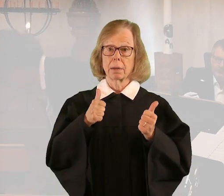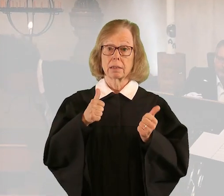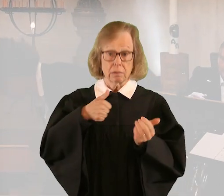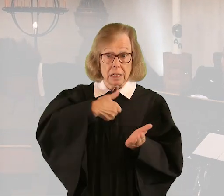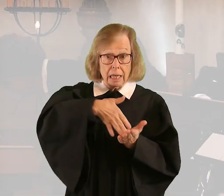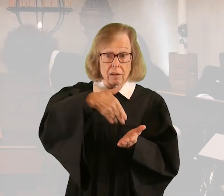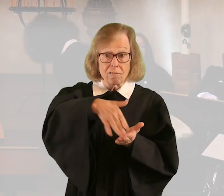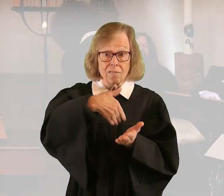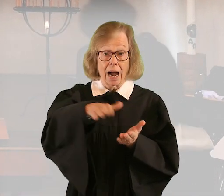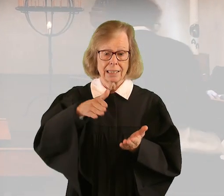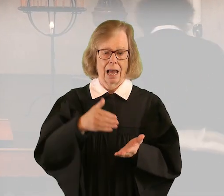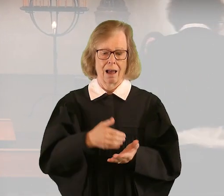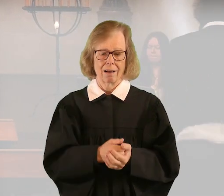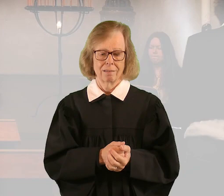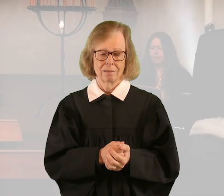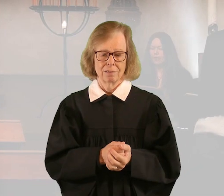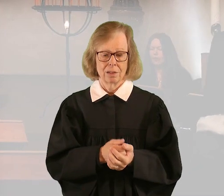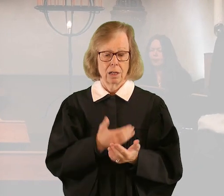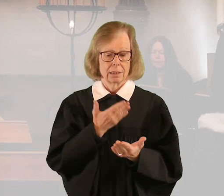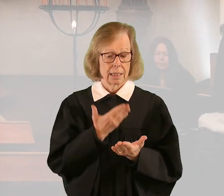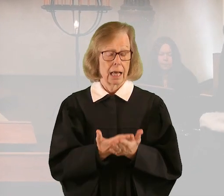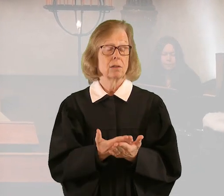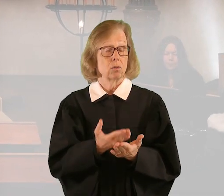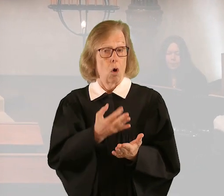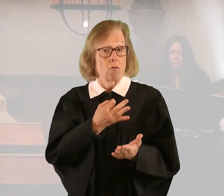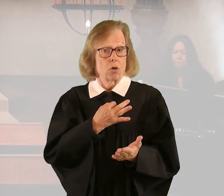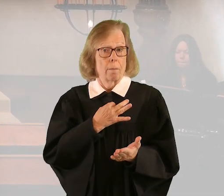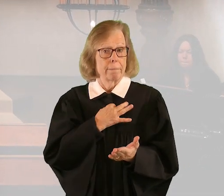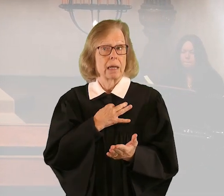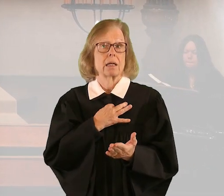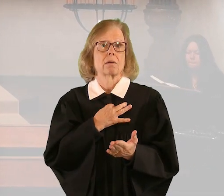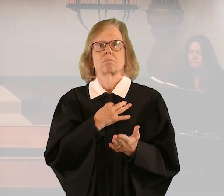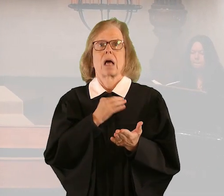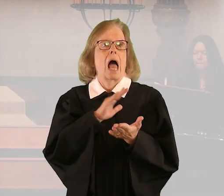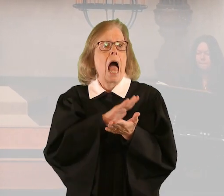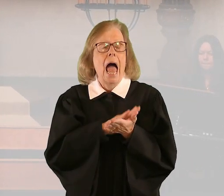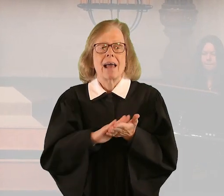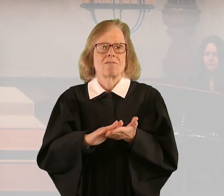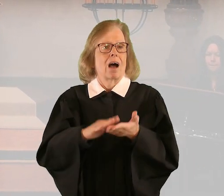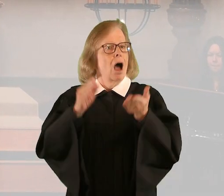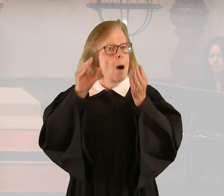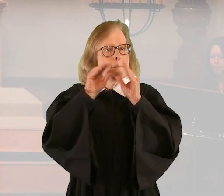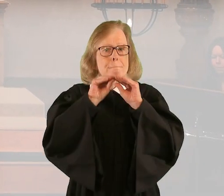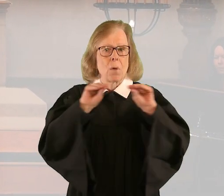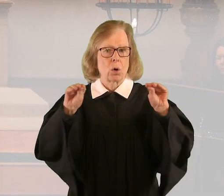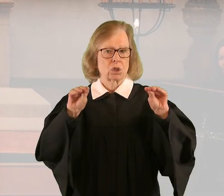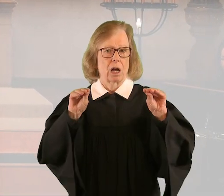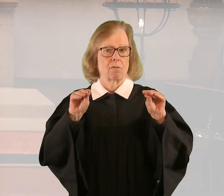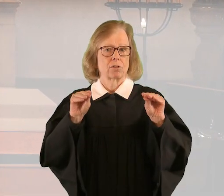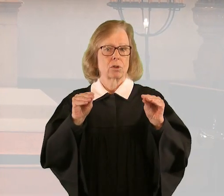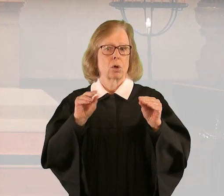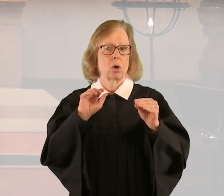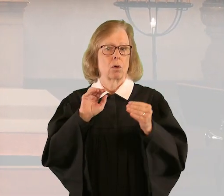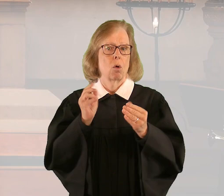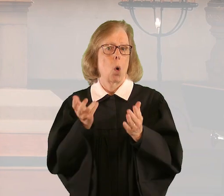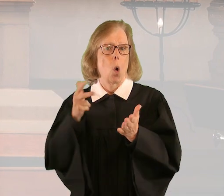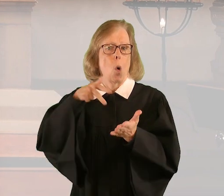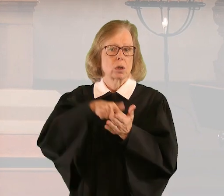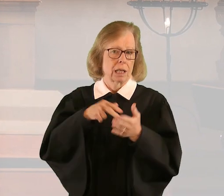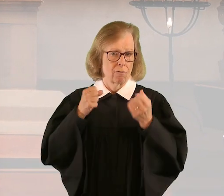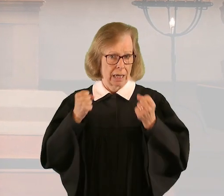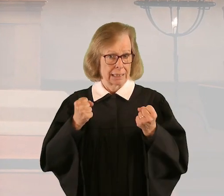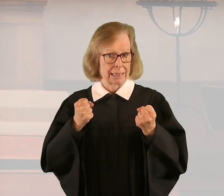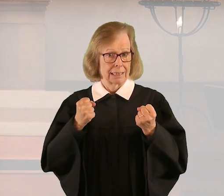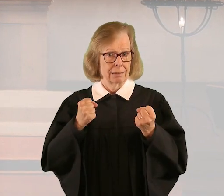geht weiter. Das ist für mich die ebenso simple und einfache Botschaft des